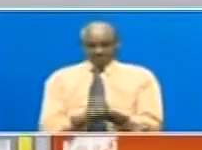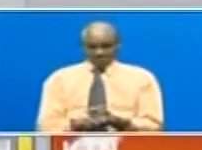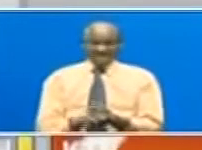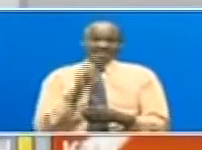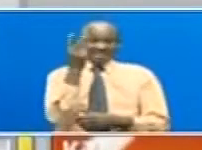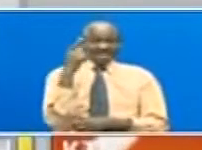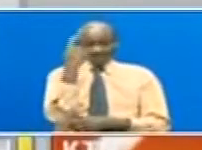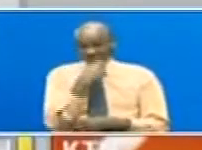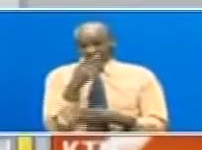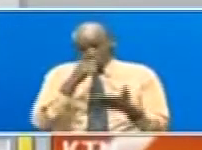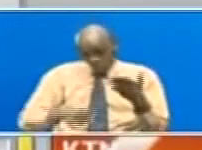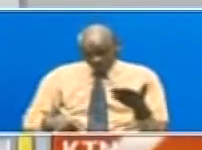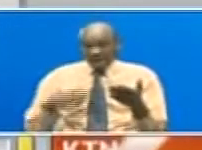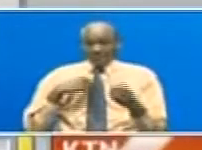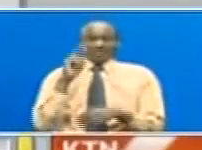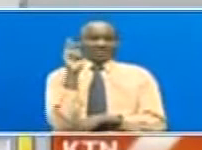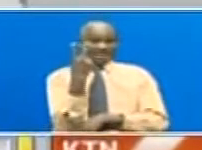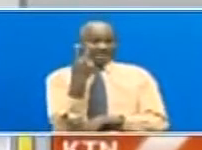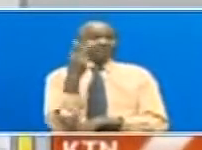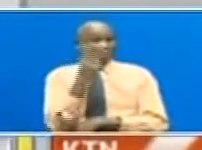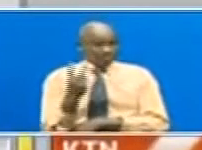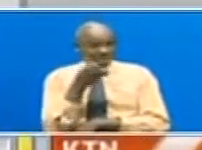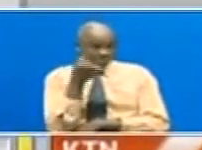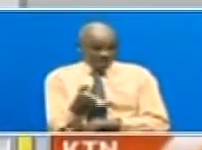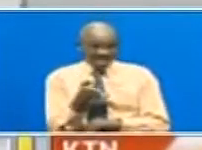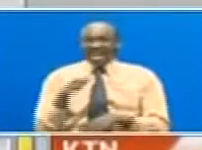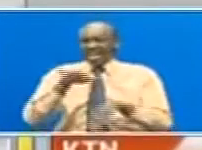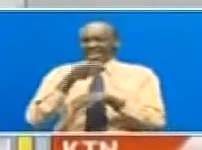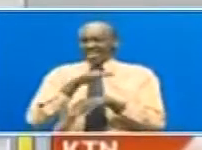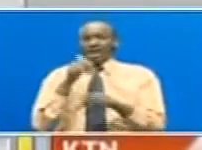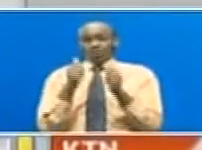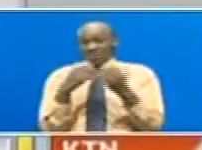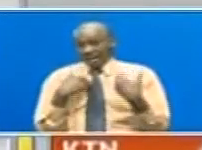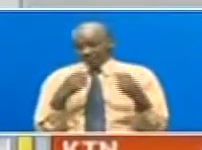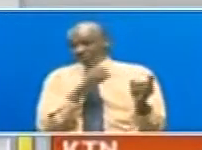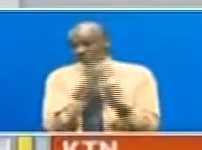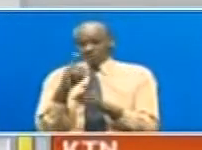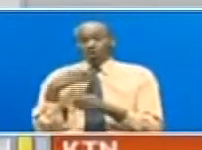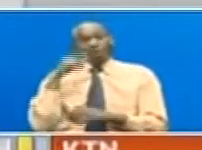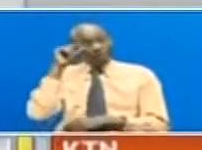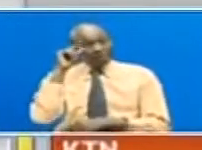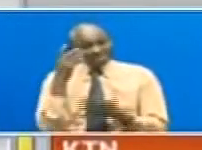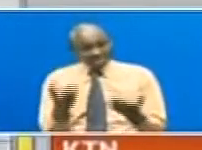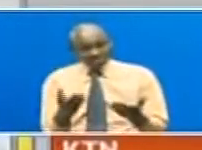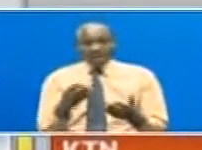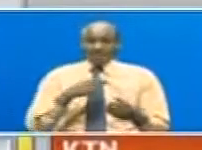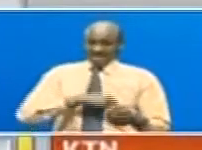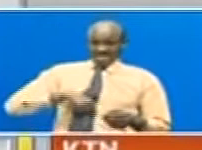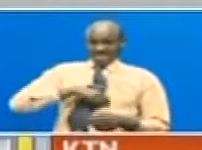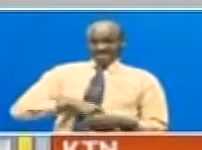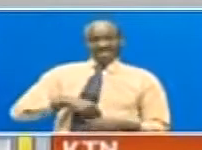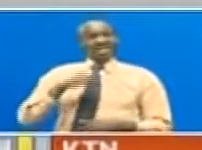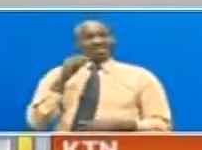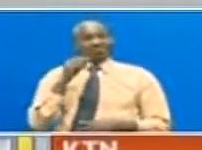ya pili ilitekelezwa tarehe 2 mwezi huu wa Februari. Maeneo yaliyohamia mfumo wa dijitali ni Mombasa, Malindi,